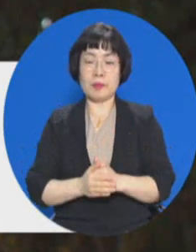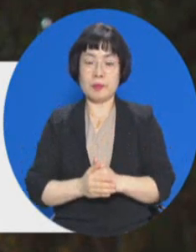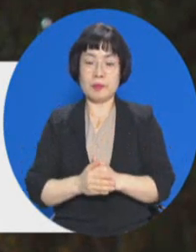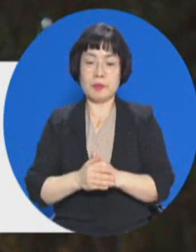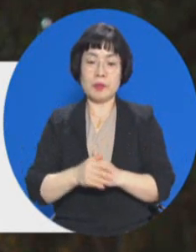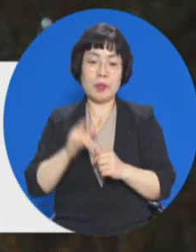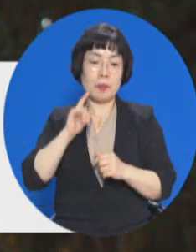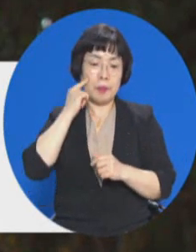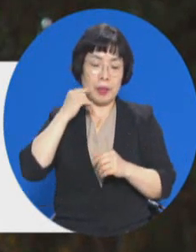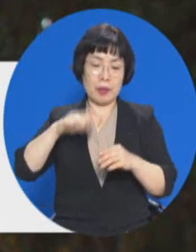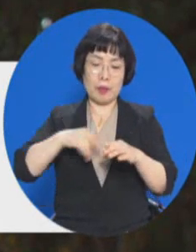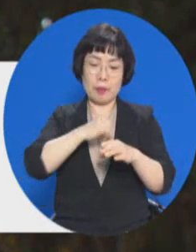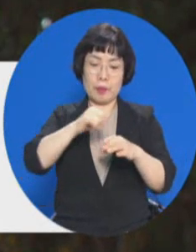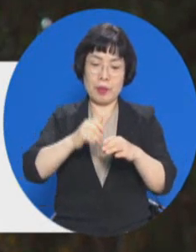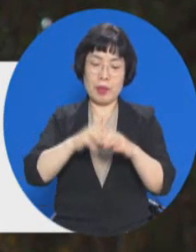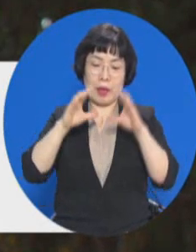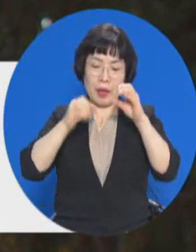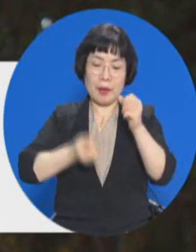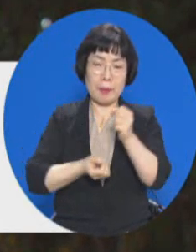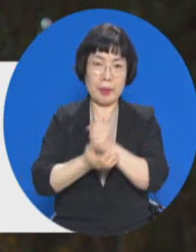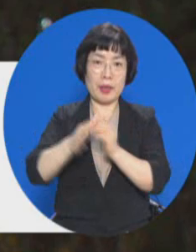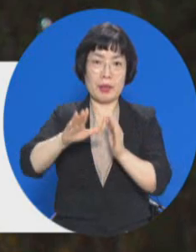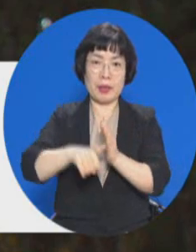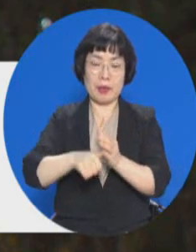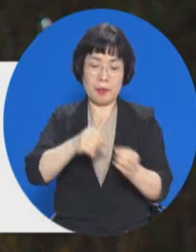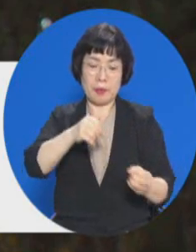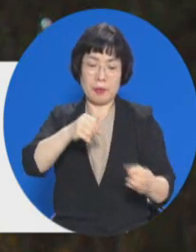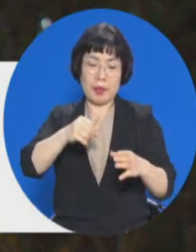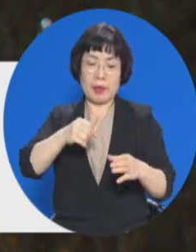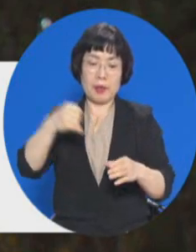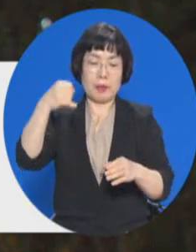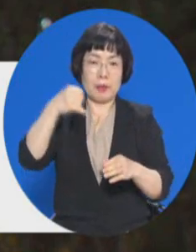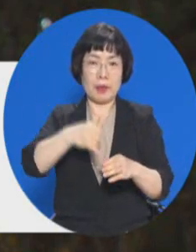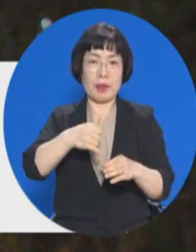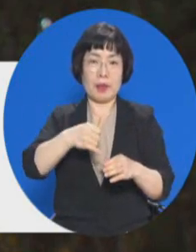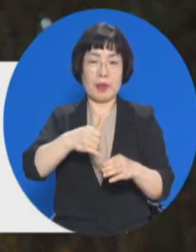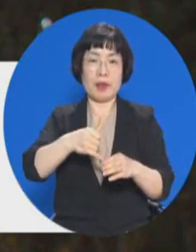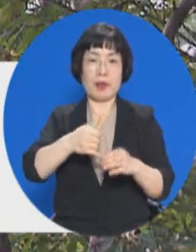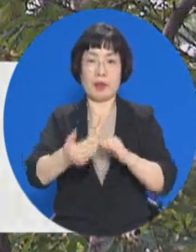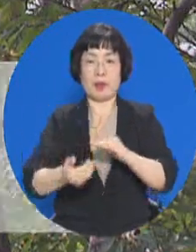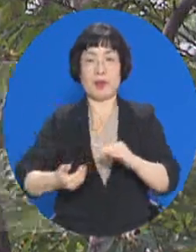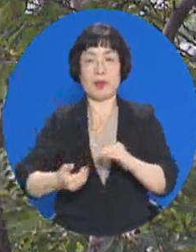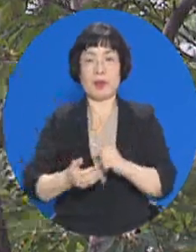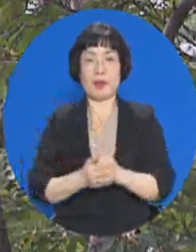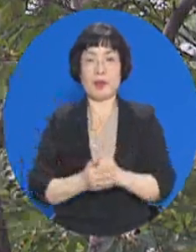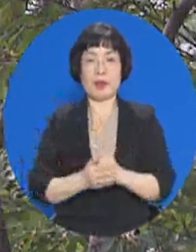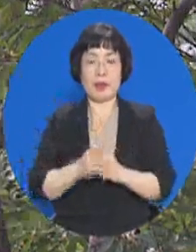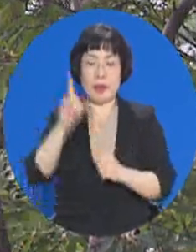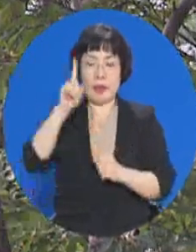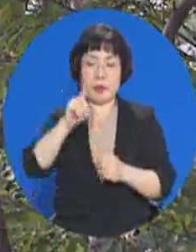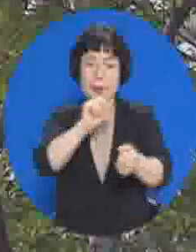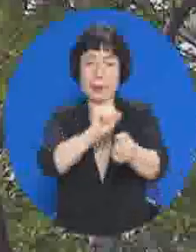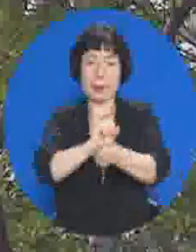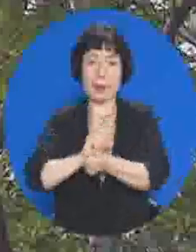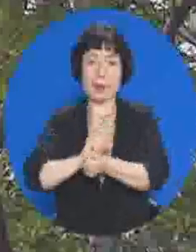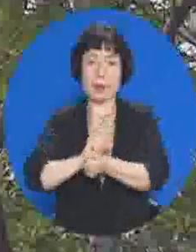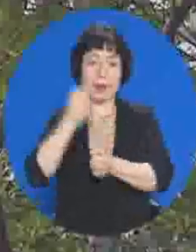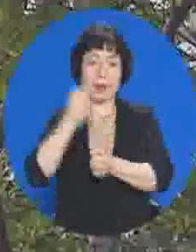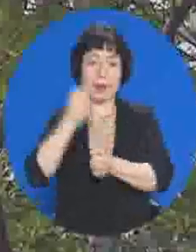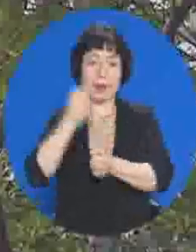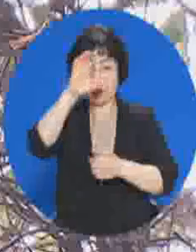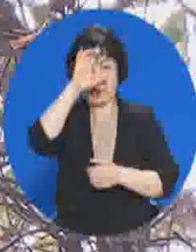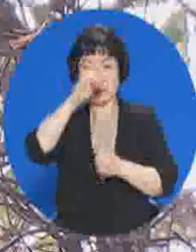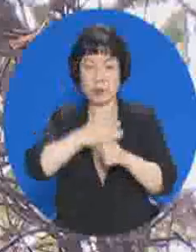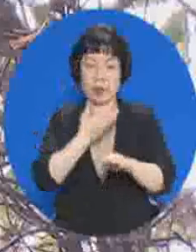솔수염 하늘소가 알을 산란했을 때 우화하기 직전에 들어온 거죠. 한번 재선충에 감염된 소나무는